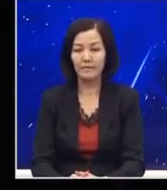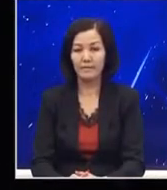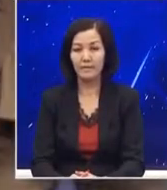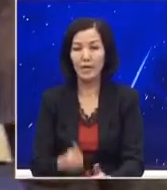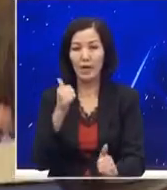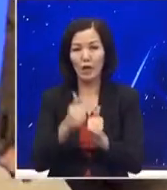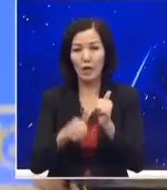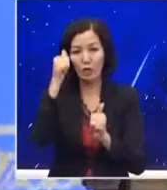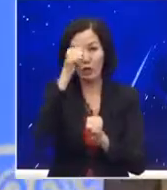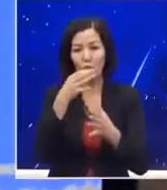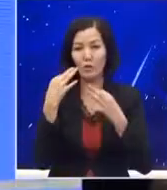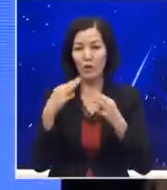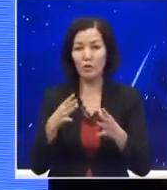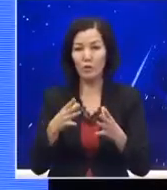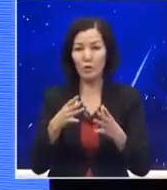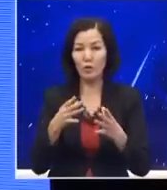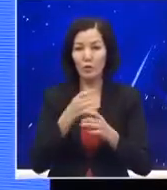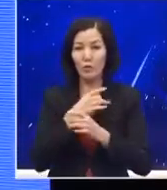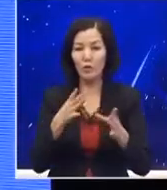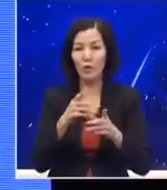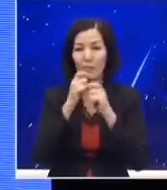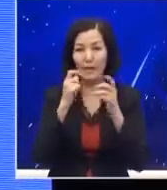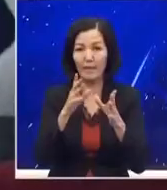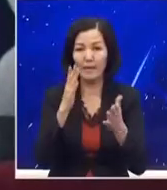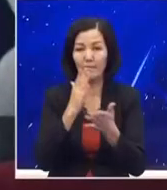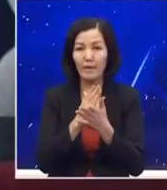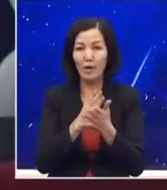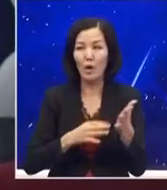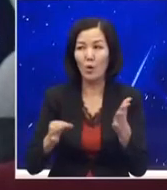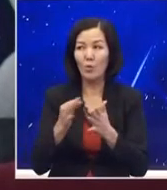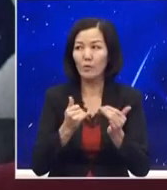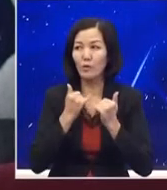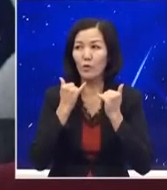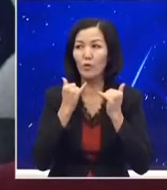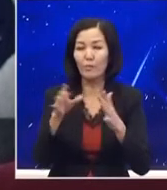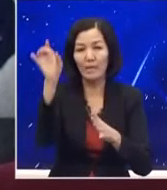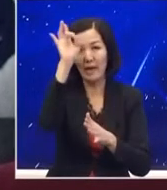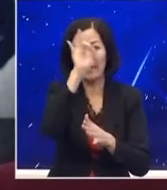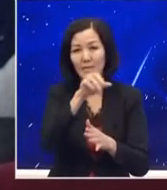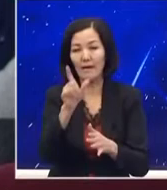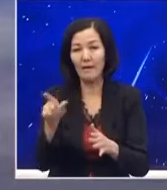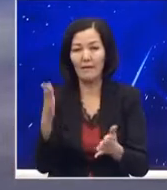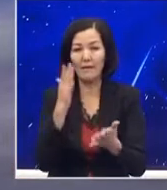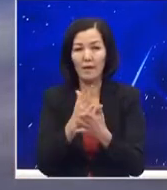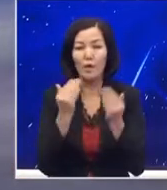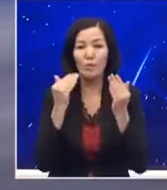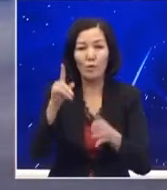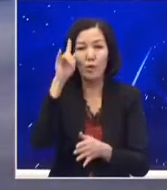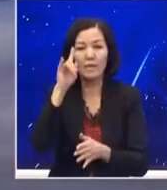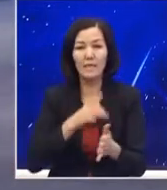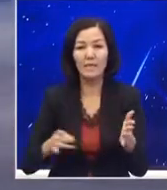Жыл сайын тәуелсіздік тойында табыстылар тағы бір марапат бар. Ол облыстың құрметті азаматы атағы. Бұл тізімді бүгін Қазақстан